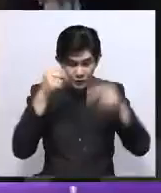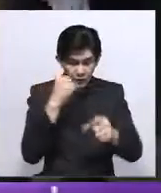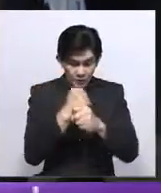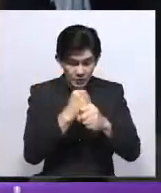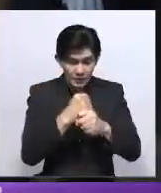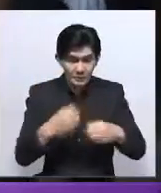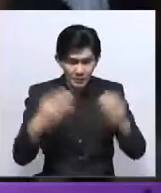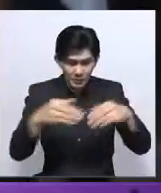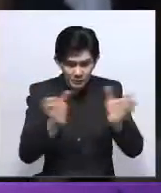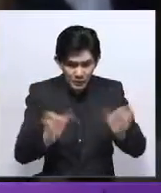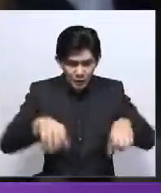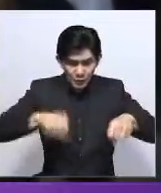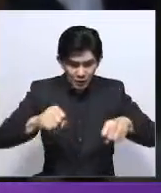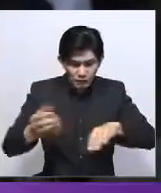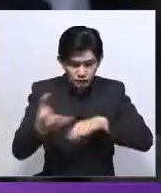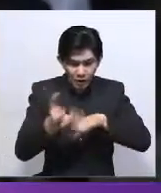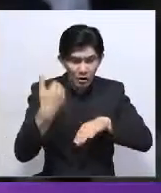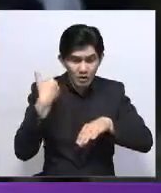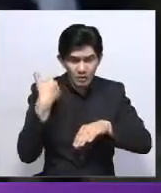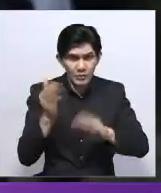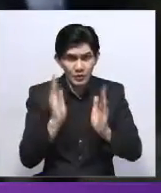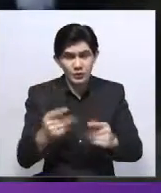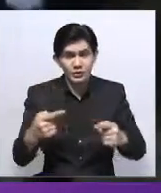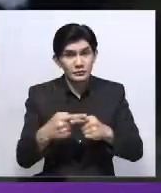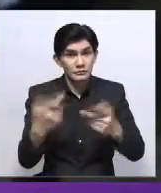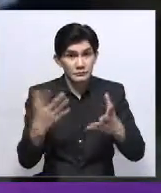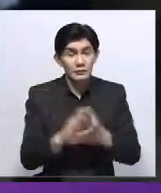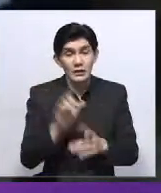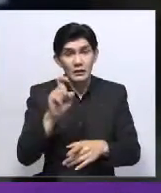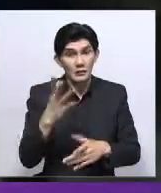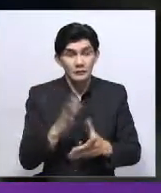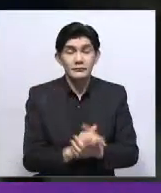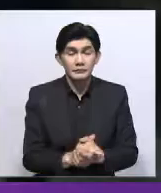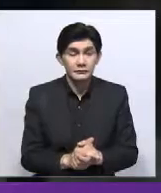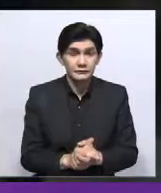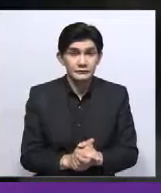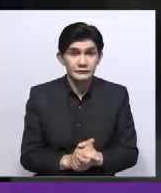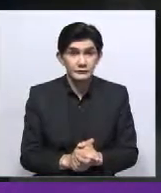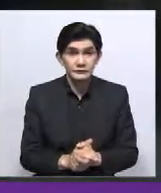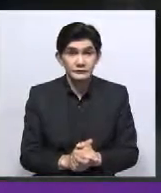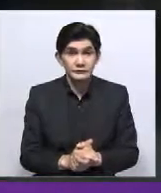างระเบิดในตะกร้ารถจักรยานแต่ไม่มีผู้ได้รับบาดเจ็บหรือเสียชีวิต